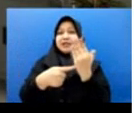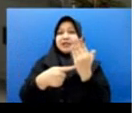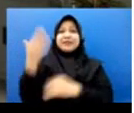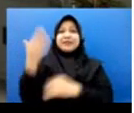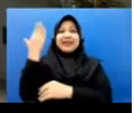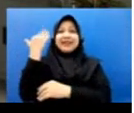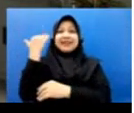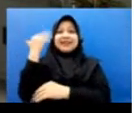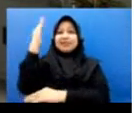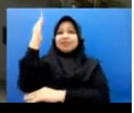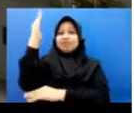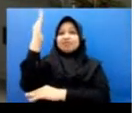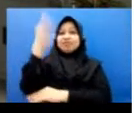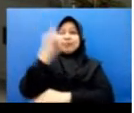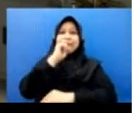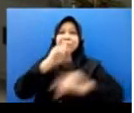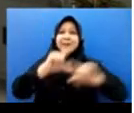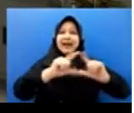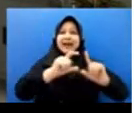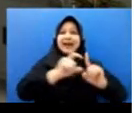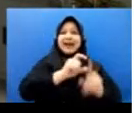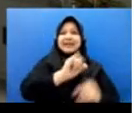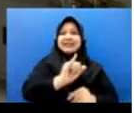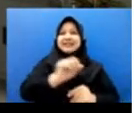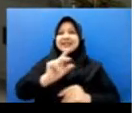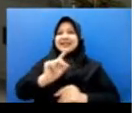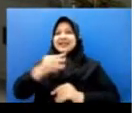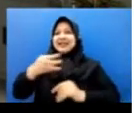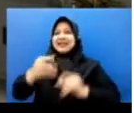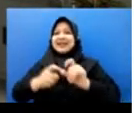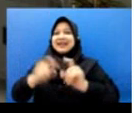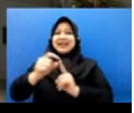dari Bapak Agi Ruspati, dan ternyata memang tantangannya adalah